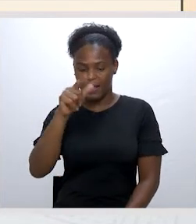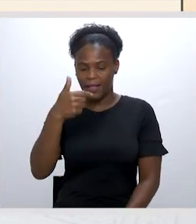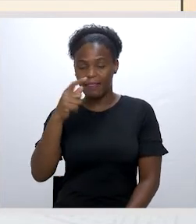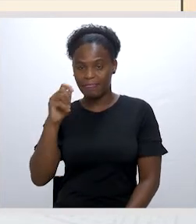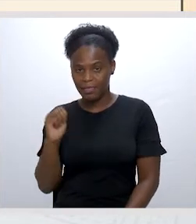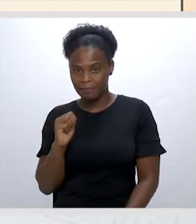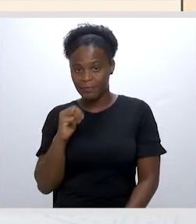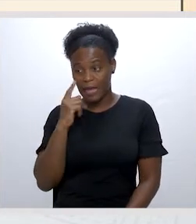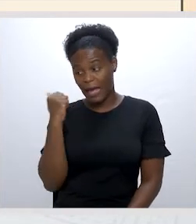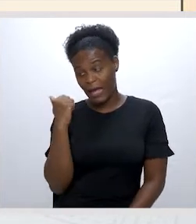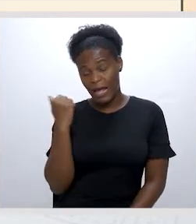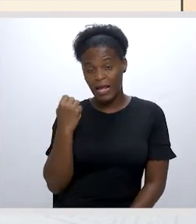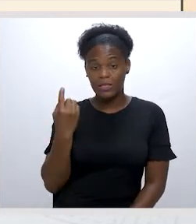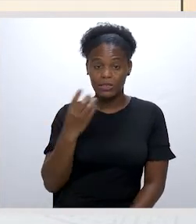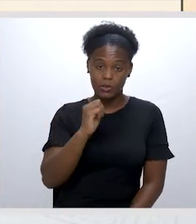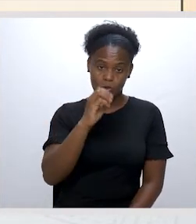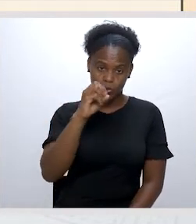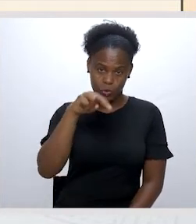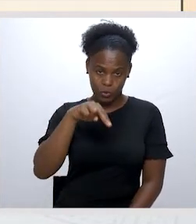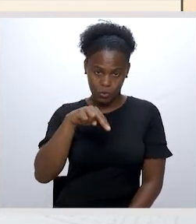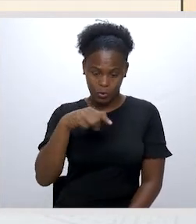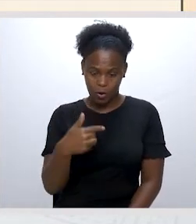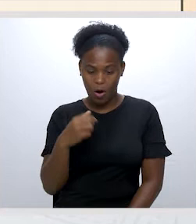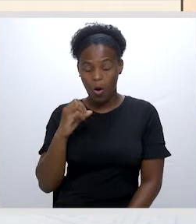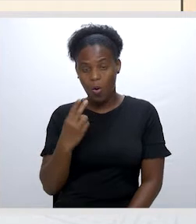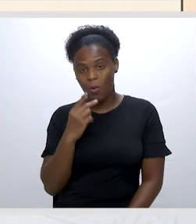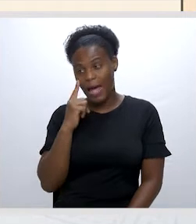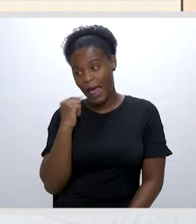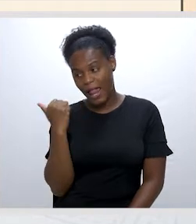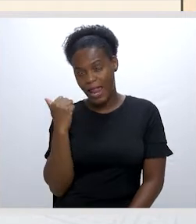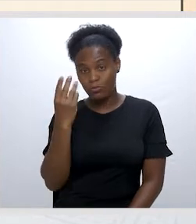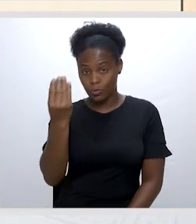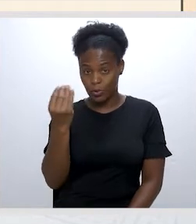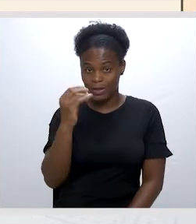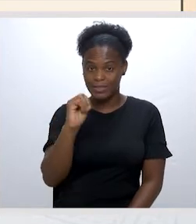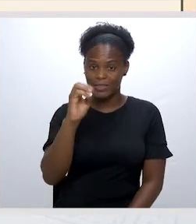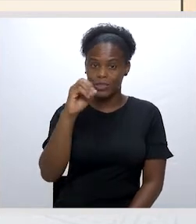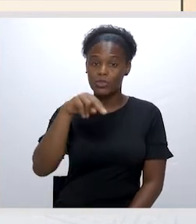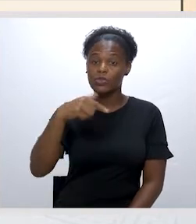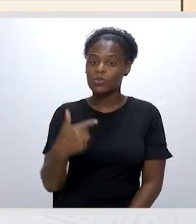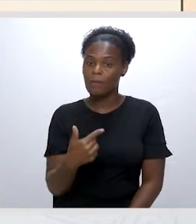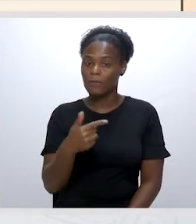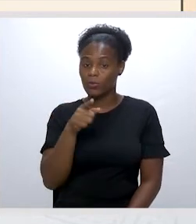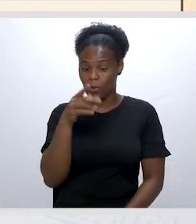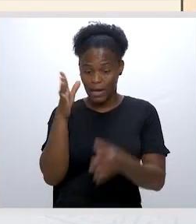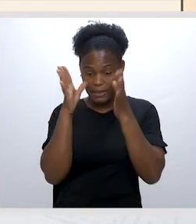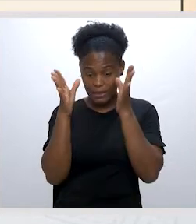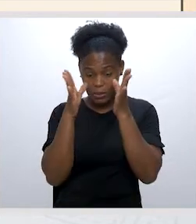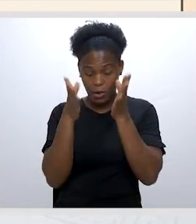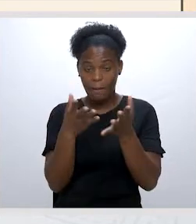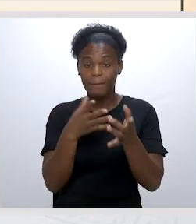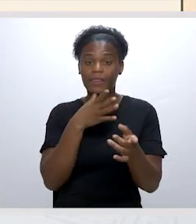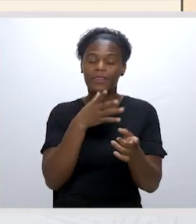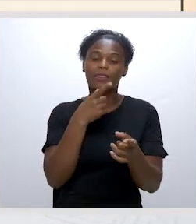ils sont ou elles sont. Fais attention et